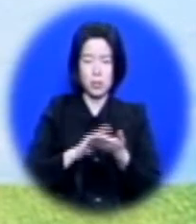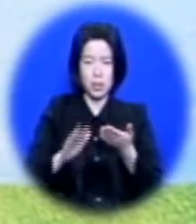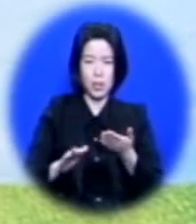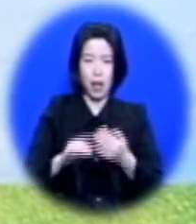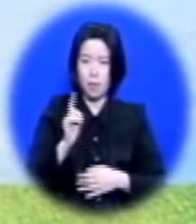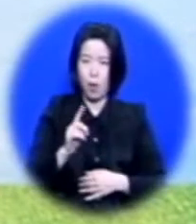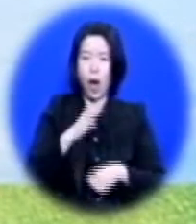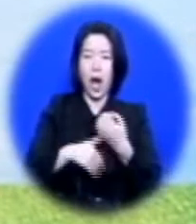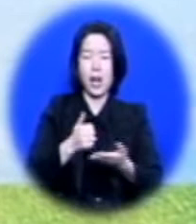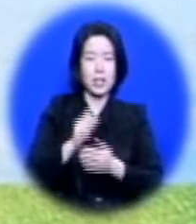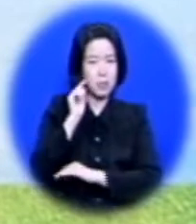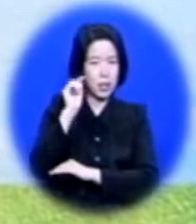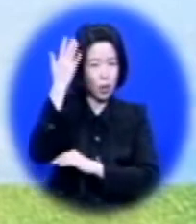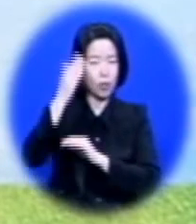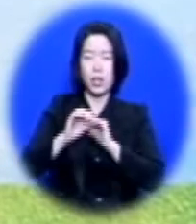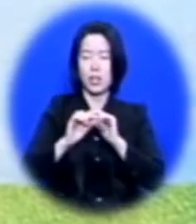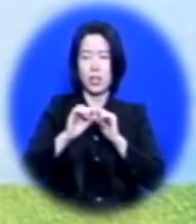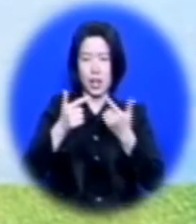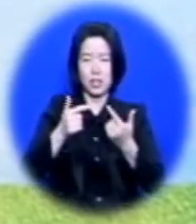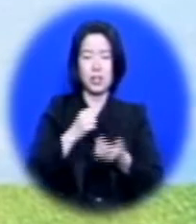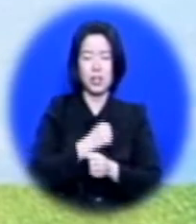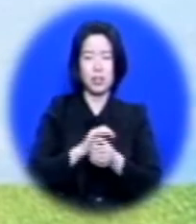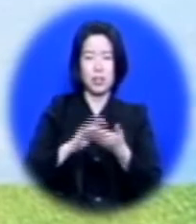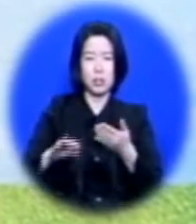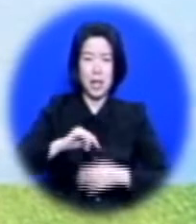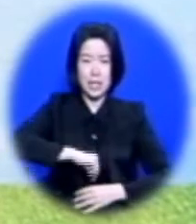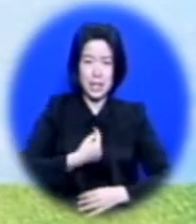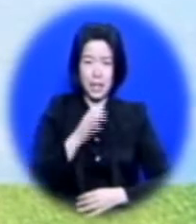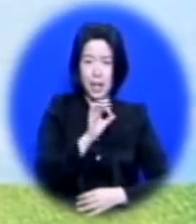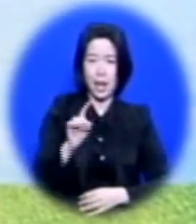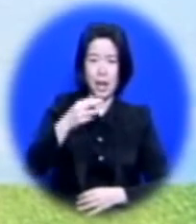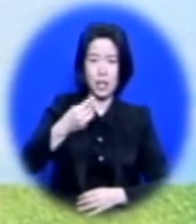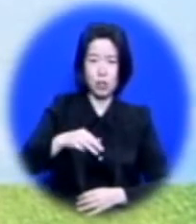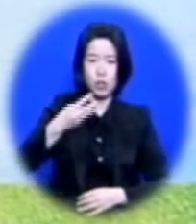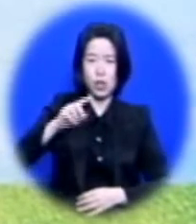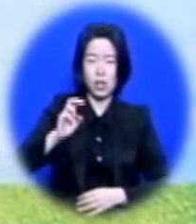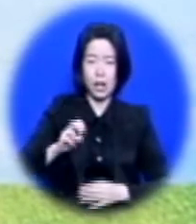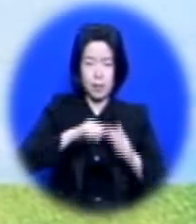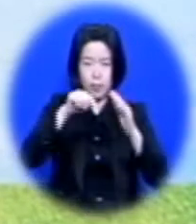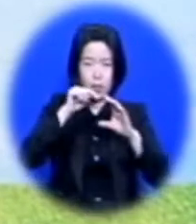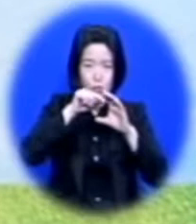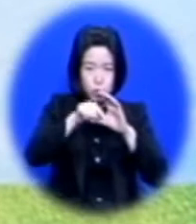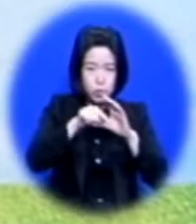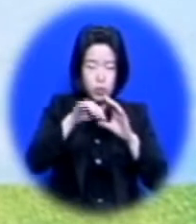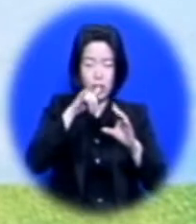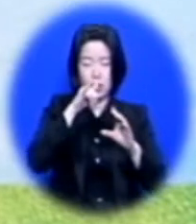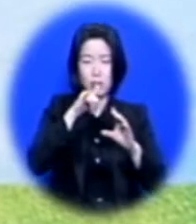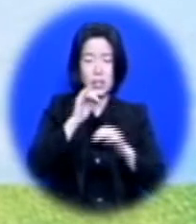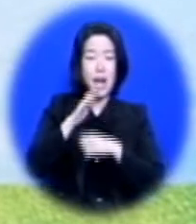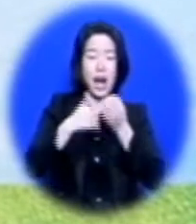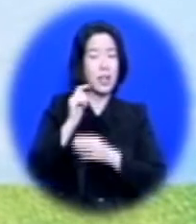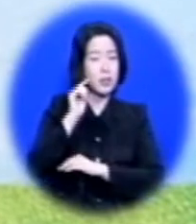그것은 하나님의 영광이 아니라는 거예요 자기가 아둘람 굴 속에 있는 것이 하나님의 영광이 아닌 게 아니고